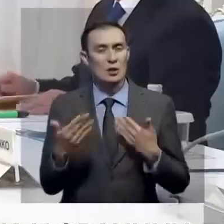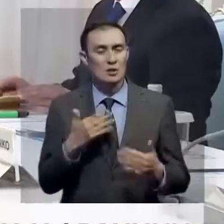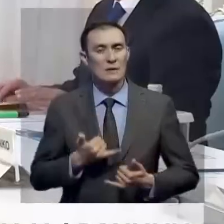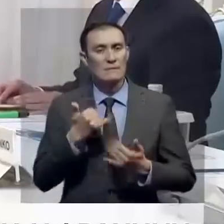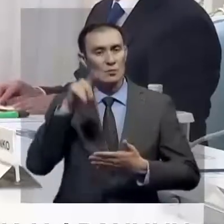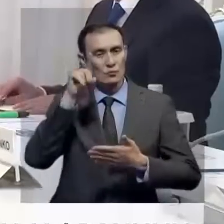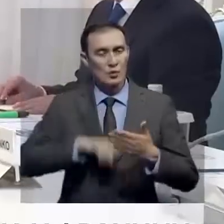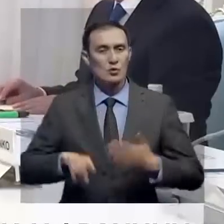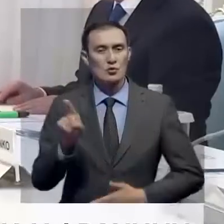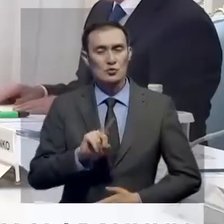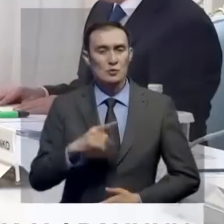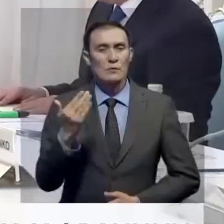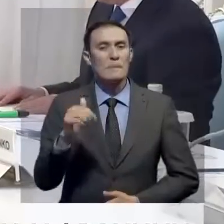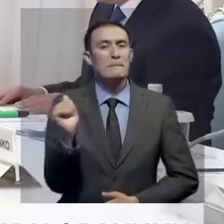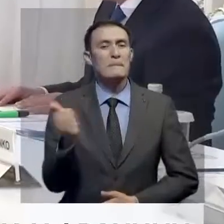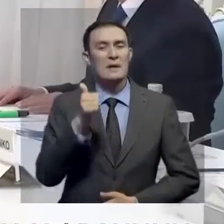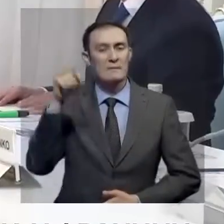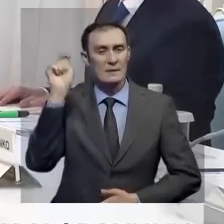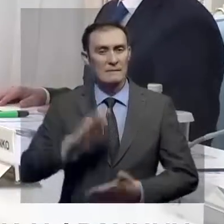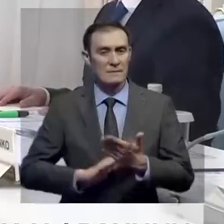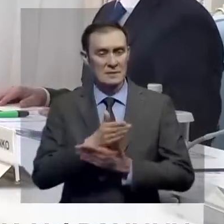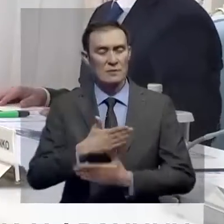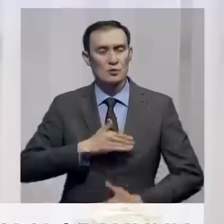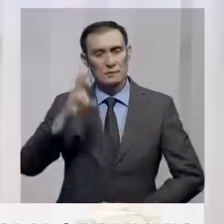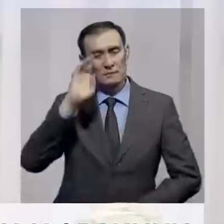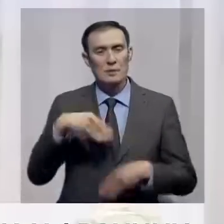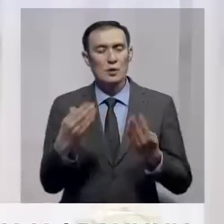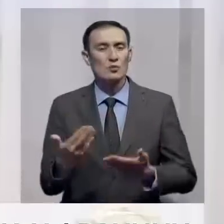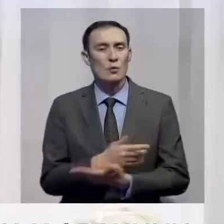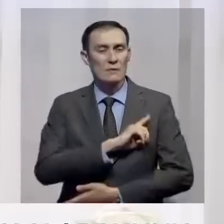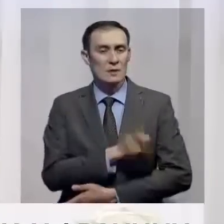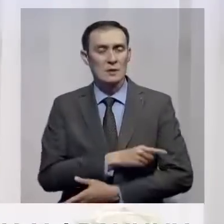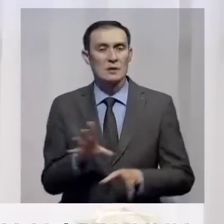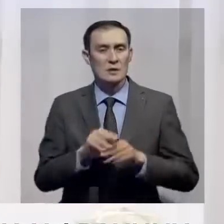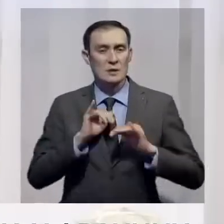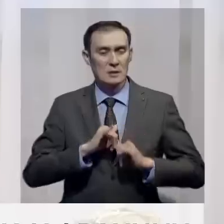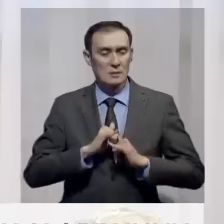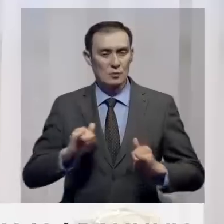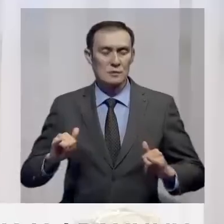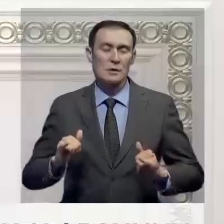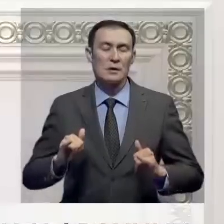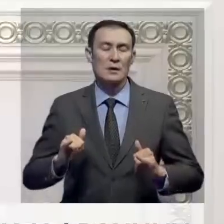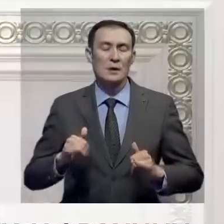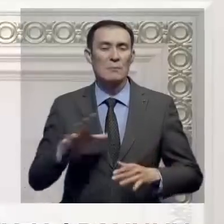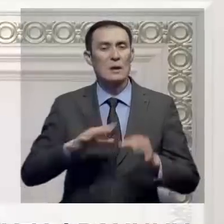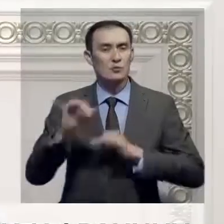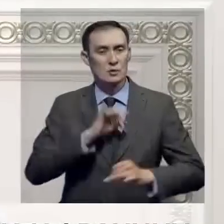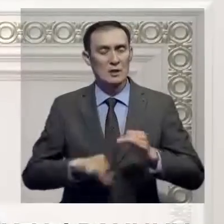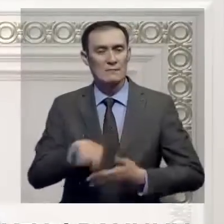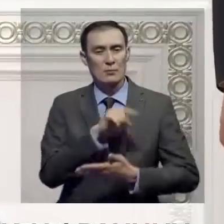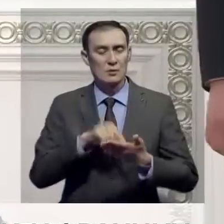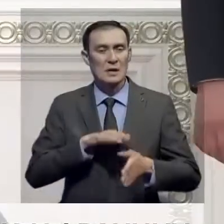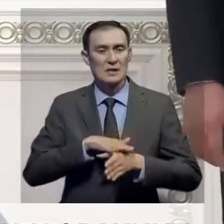выразил уверенность в том, что его первый визит в нашу страну придаст новый импульс стратегическому партнерству. Обсуждались также